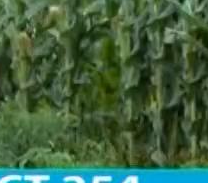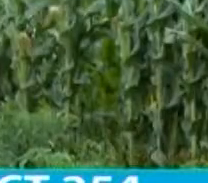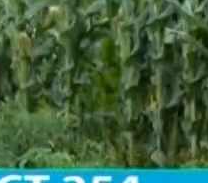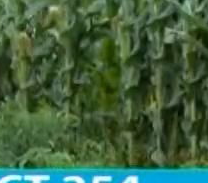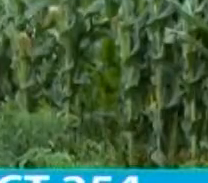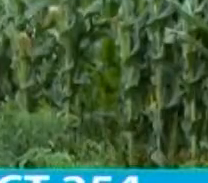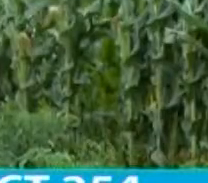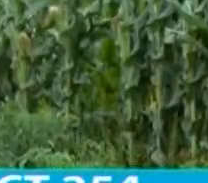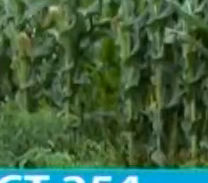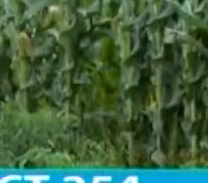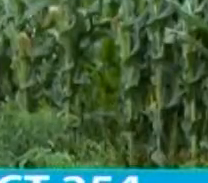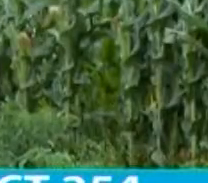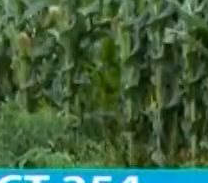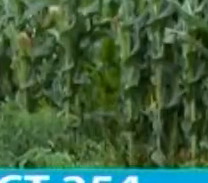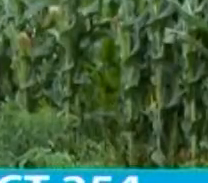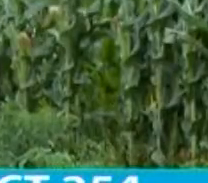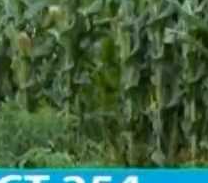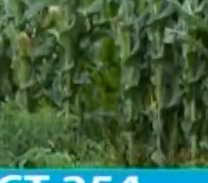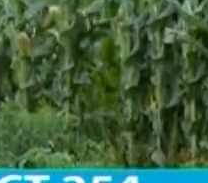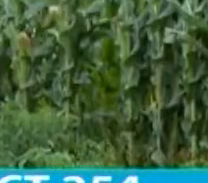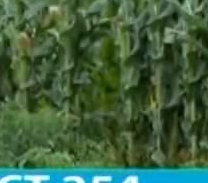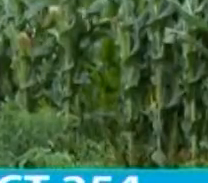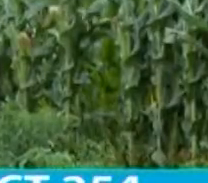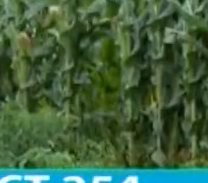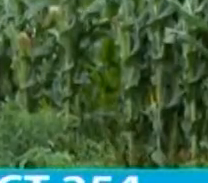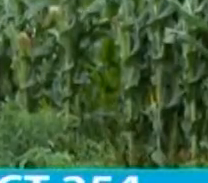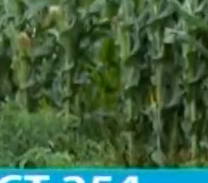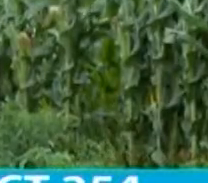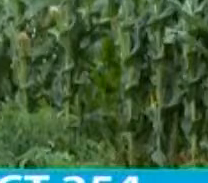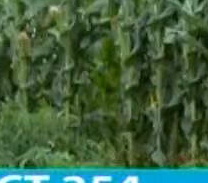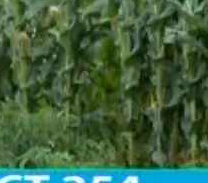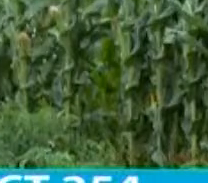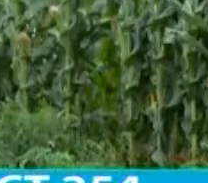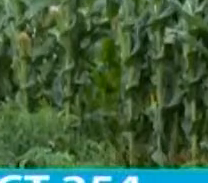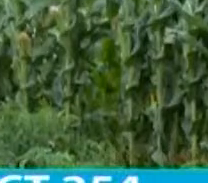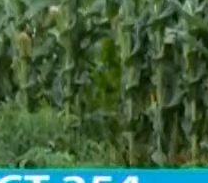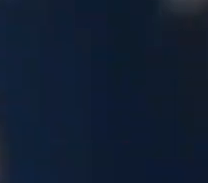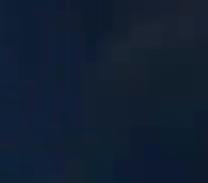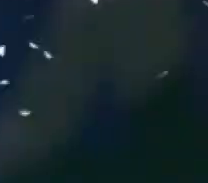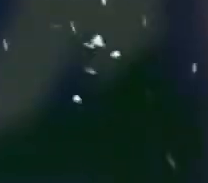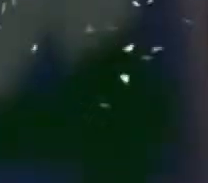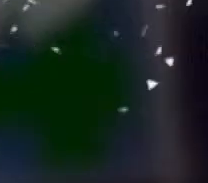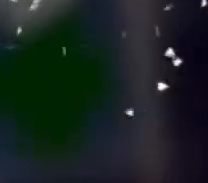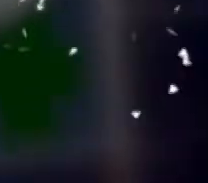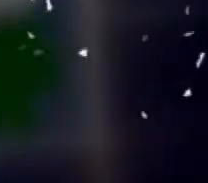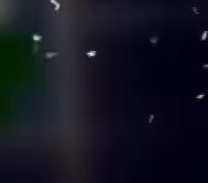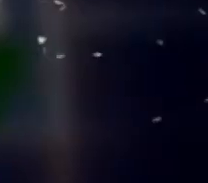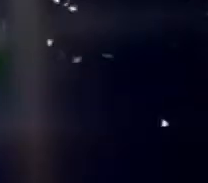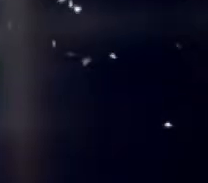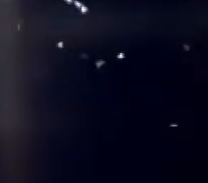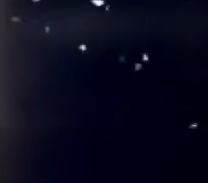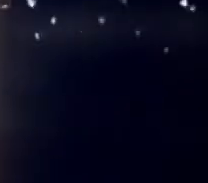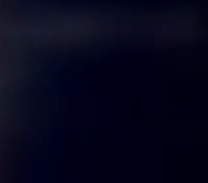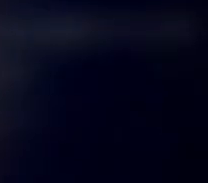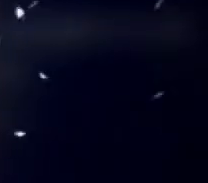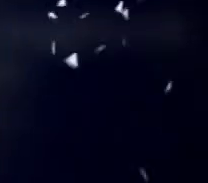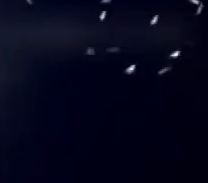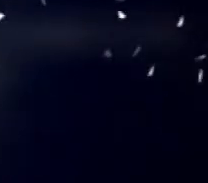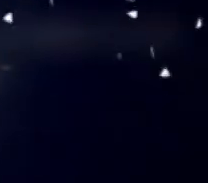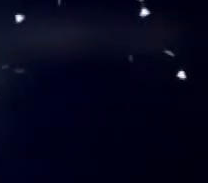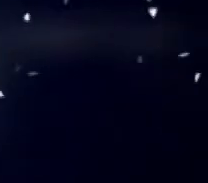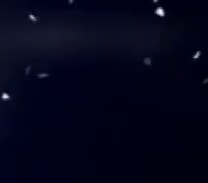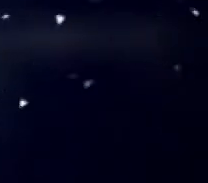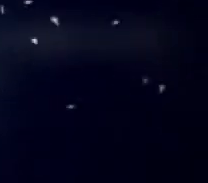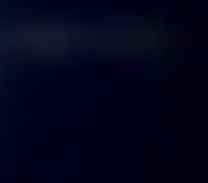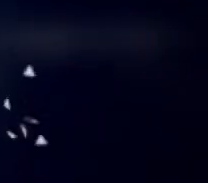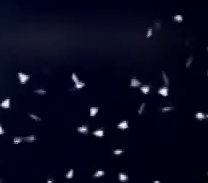elimu, kumbe ardhi inaweza toa hata ng'ombe mingi kushinda hata ile tulikuwa tunafuga. Alhamisi saa